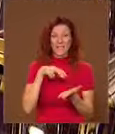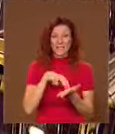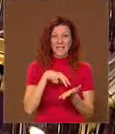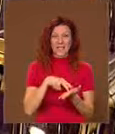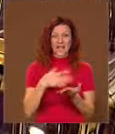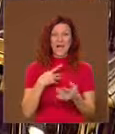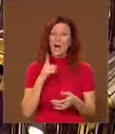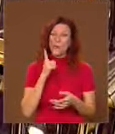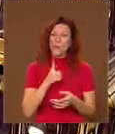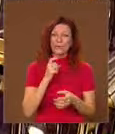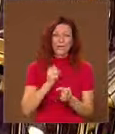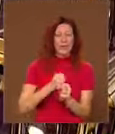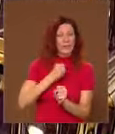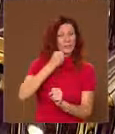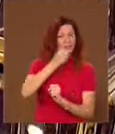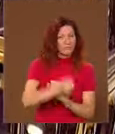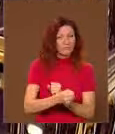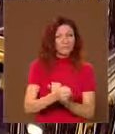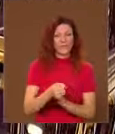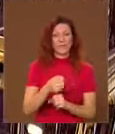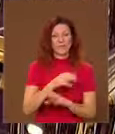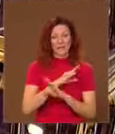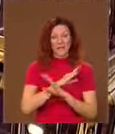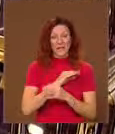сега чуваме празнични песнопения.